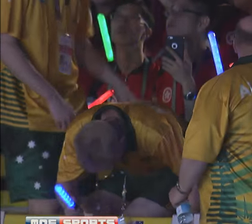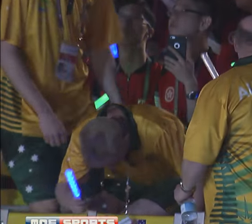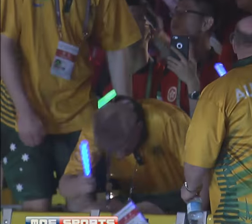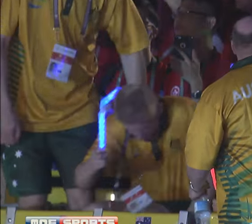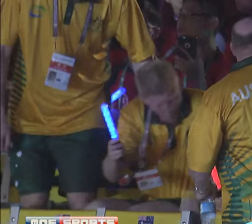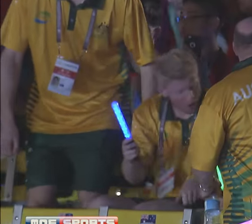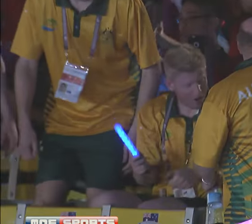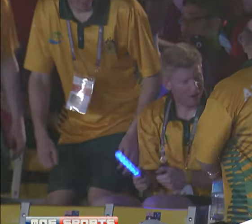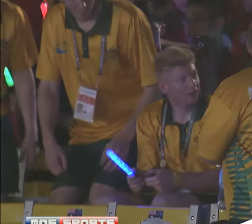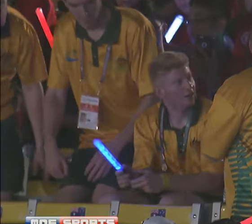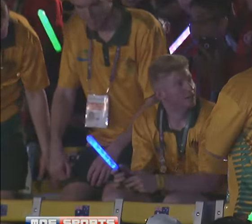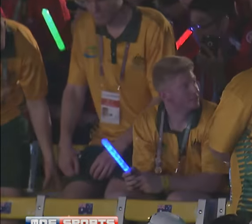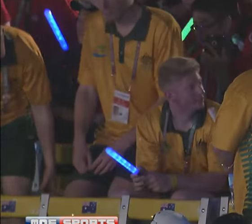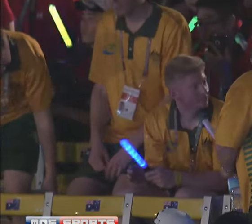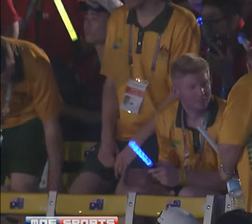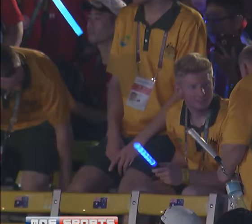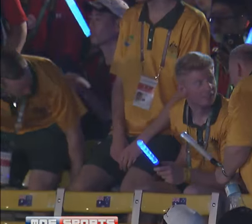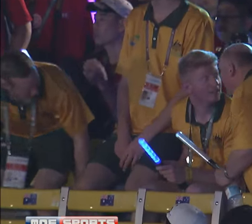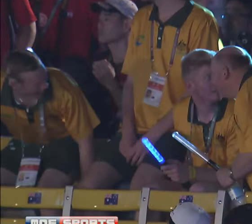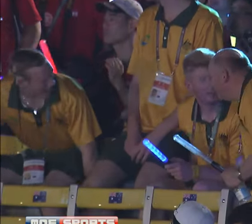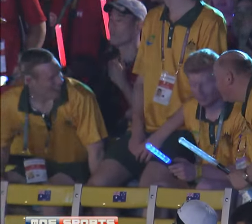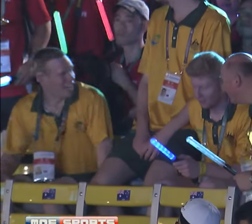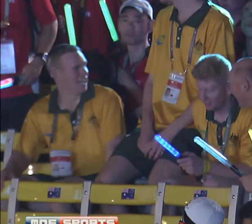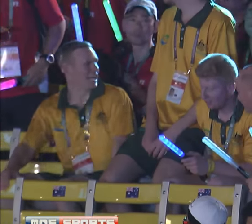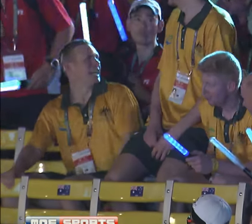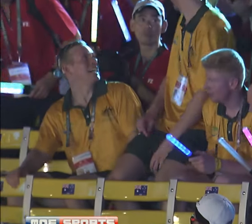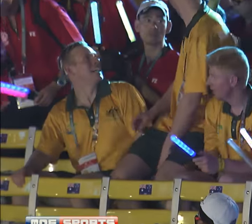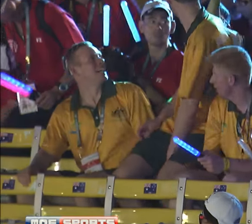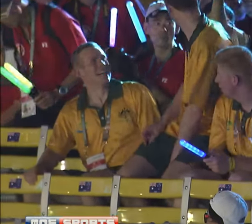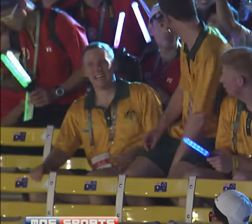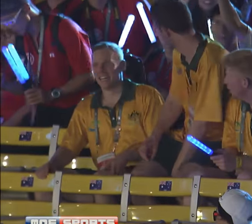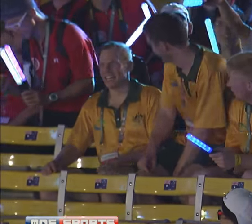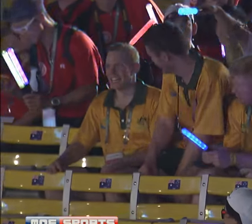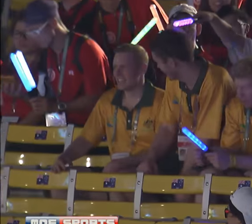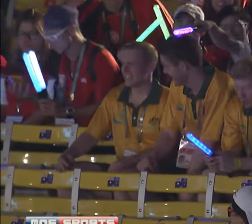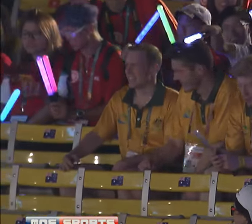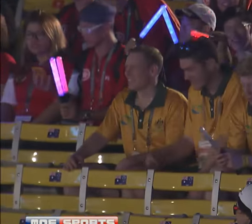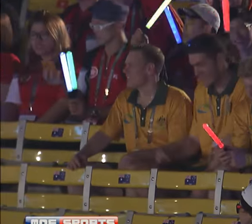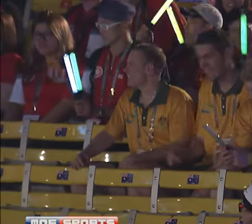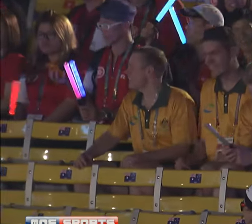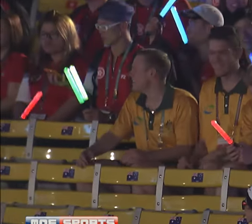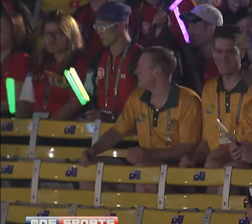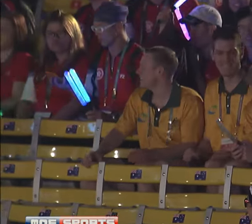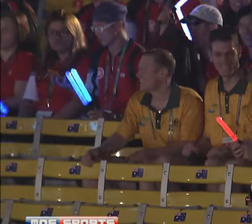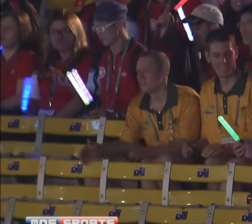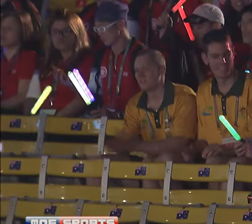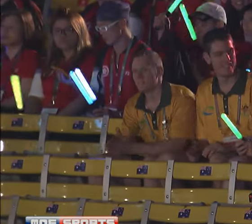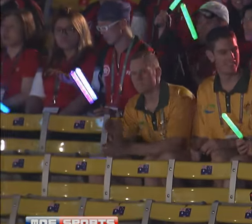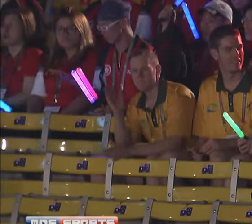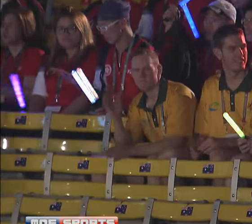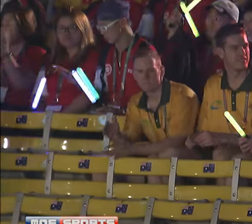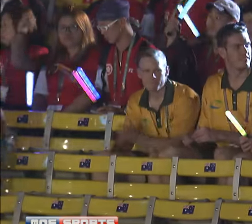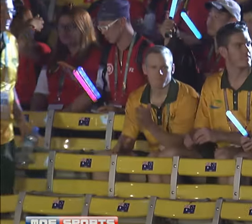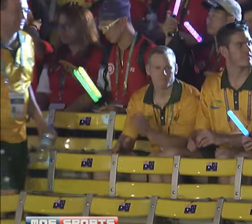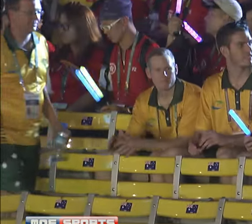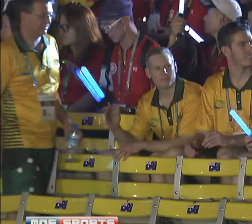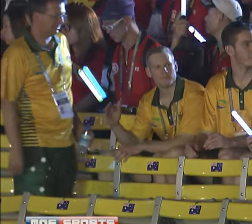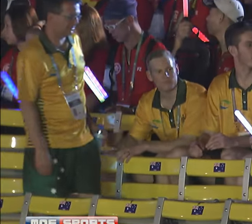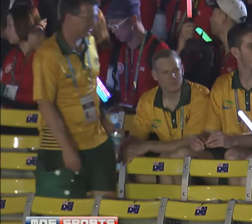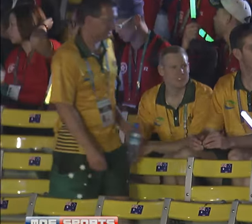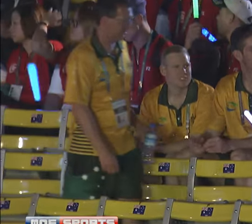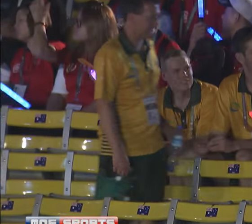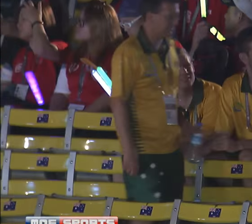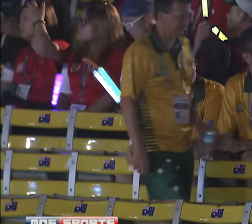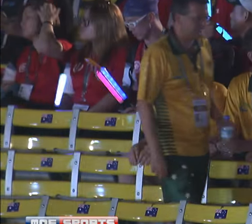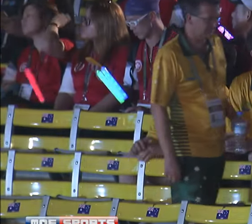这一次的桃园亚太听障运动会举办的时间是10月3号，一直到